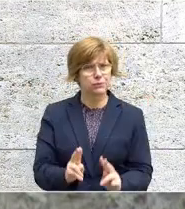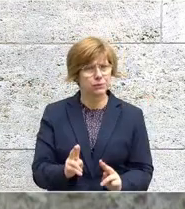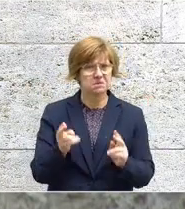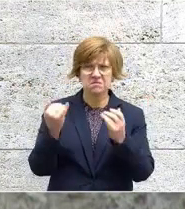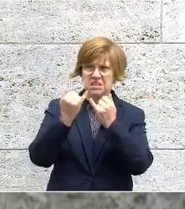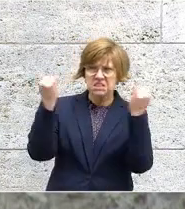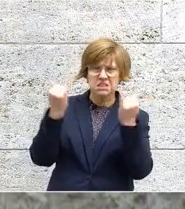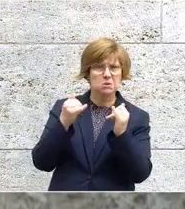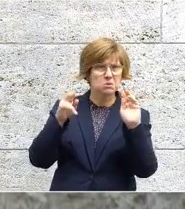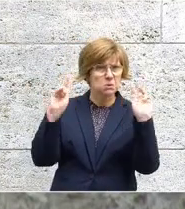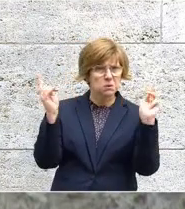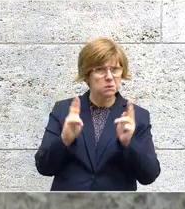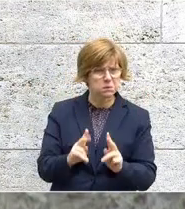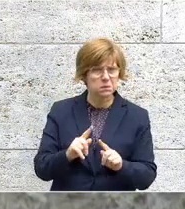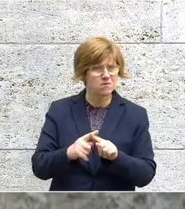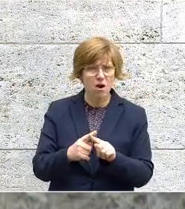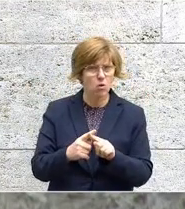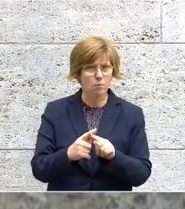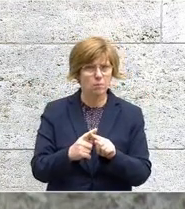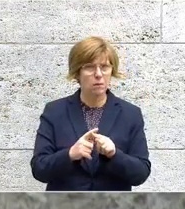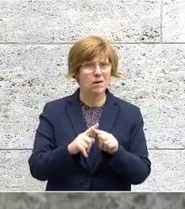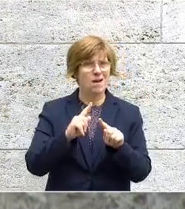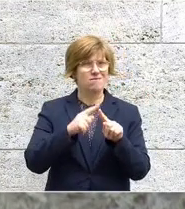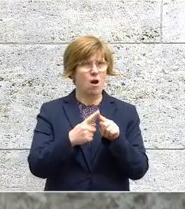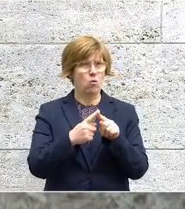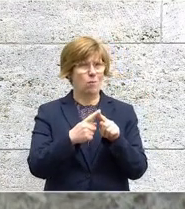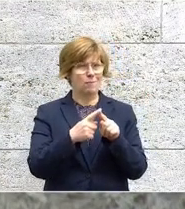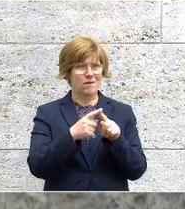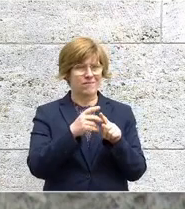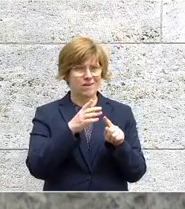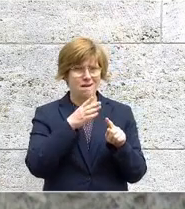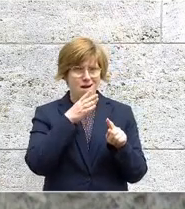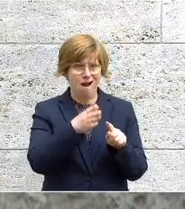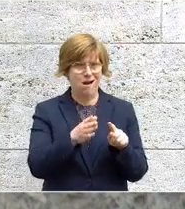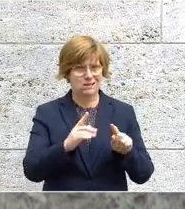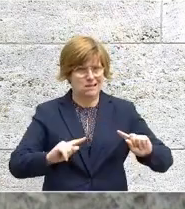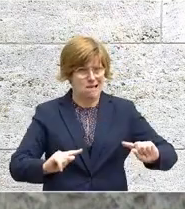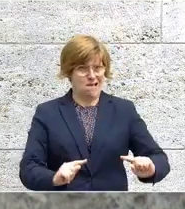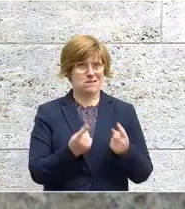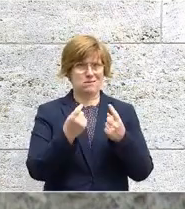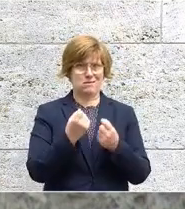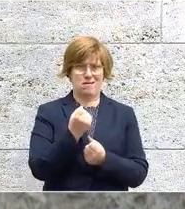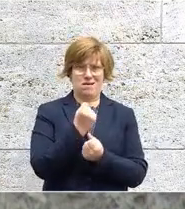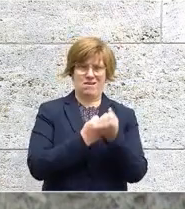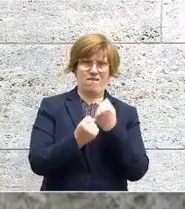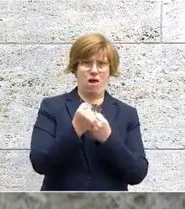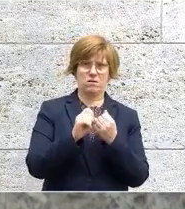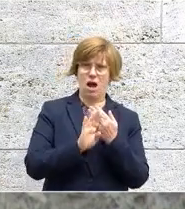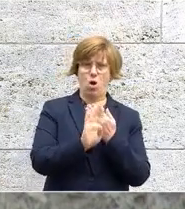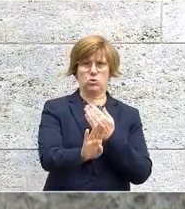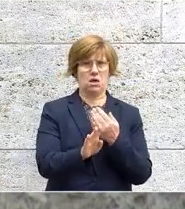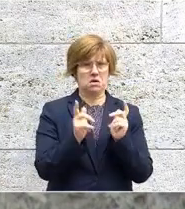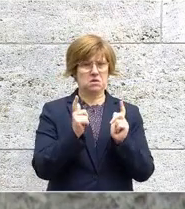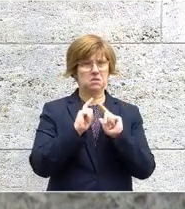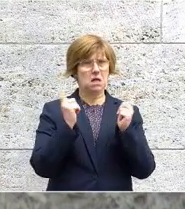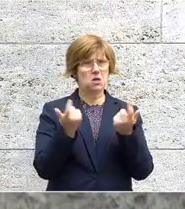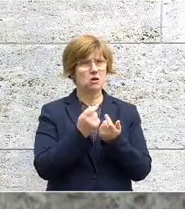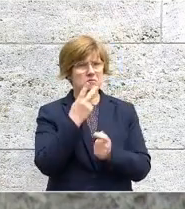Institutionen? Warum scheinen Hass, Hetze, Ausgrenzung und Gewalt heute in Teilen der